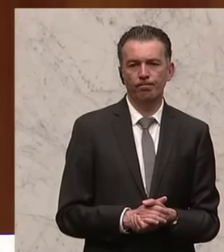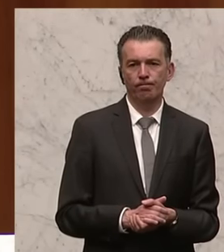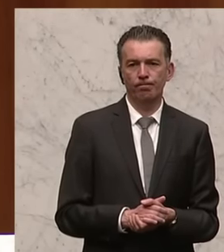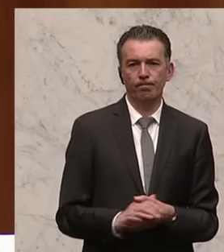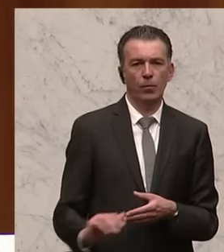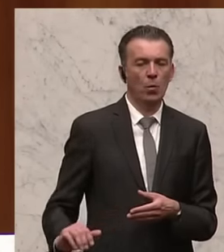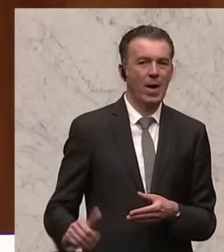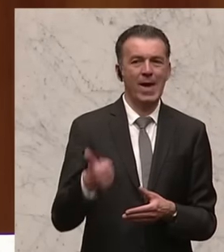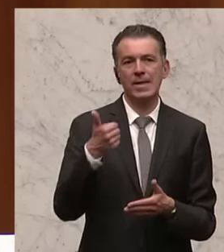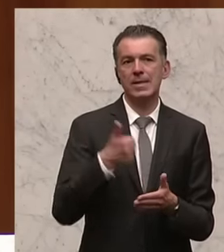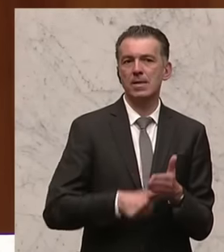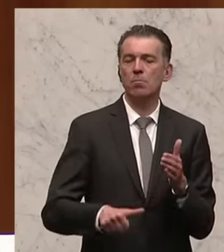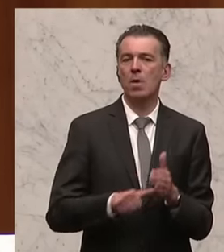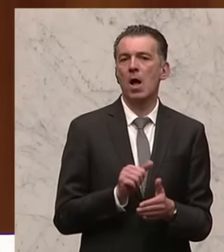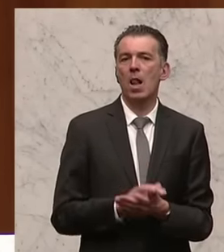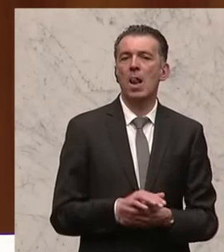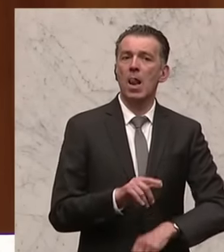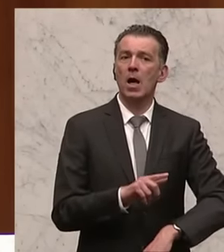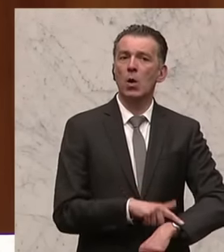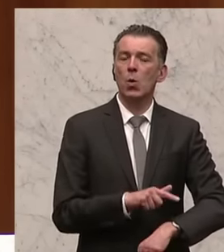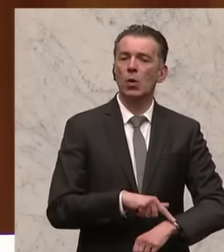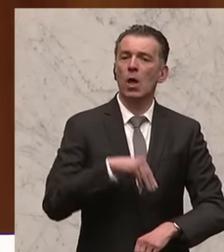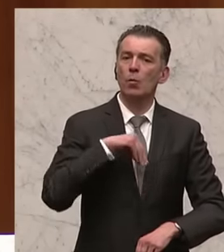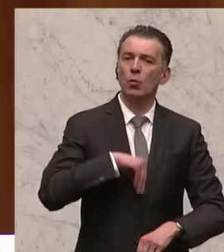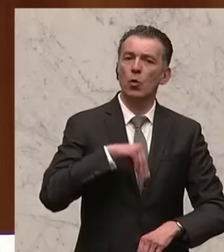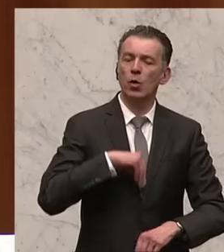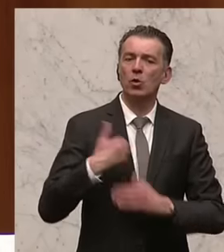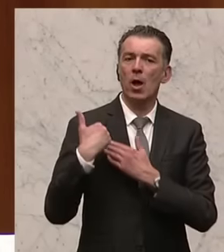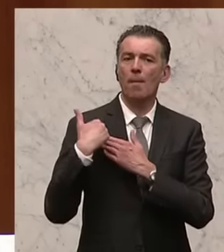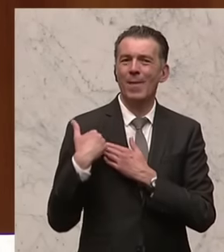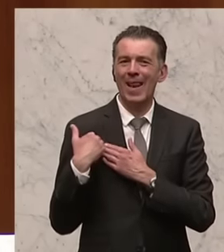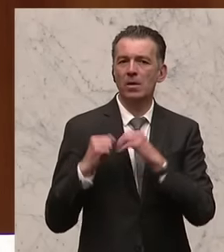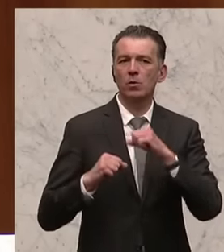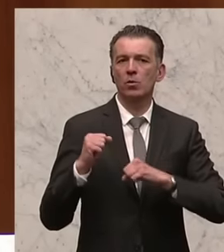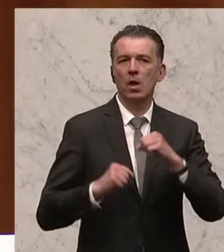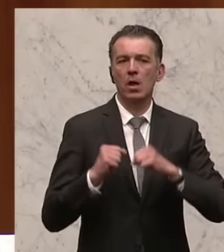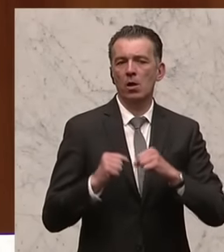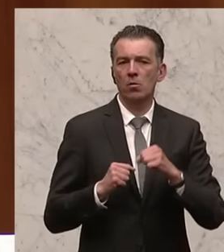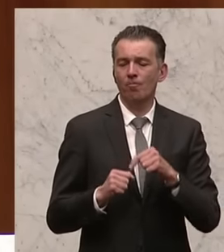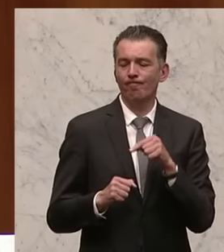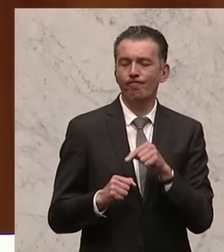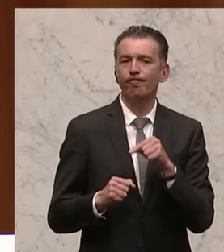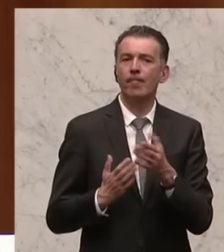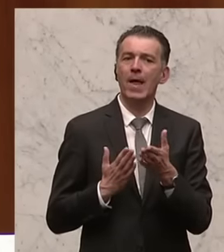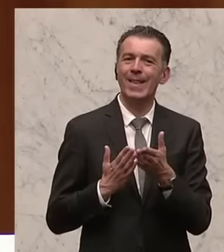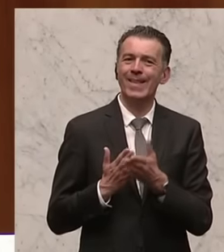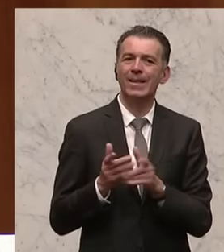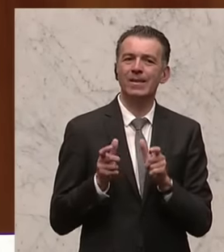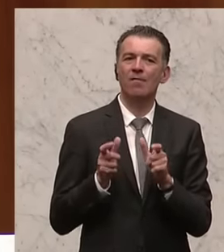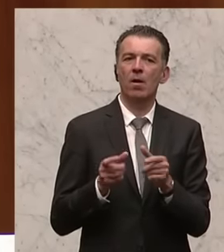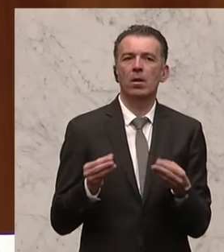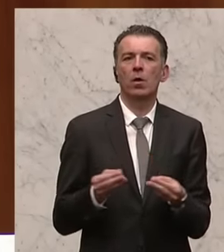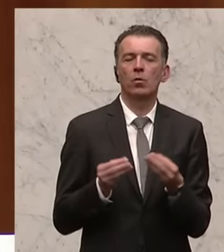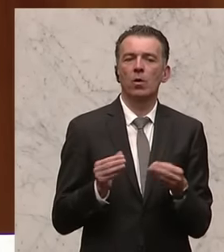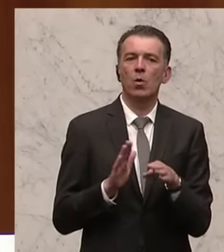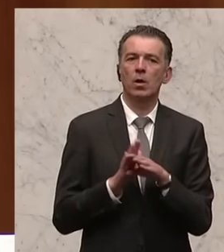dass wir erstmals die akute psychische Belastungsreaktion als Dienstverhinderungsgrund